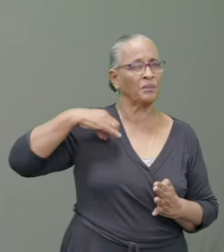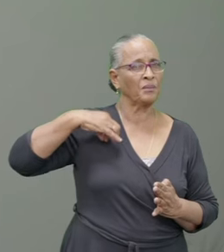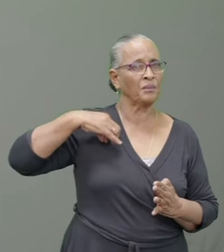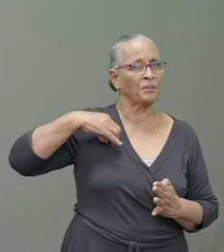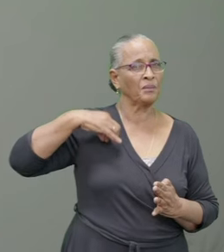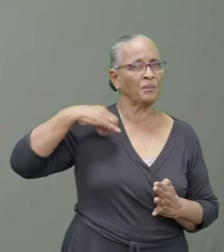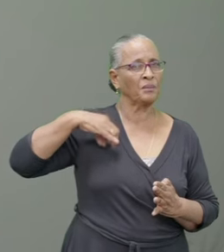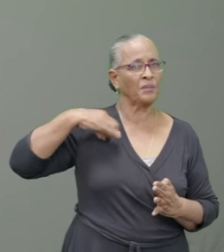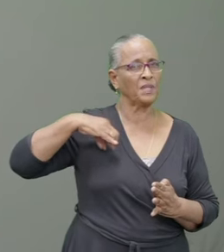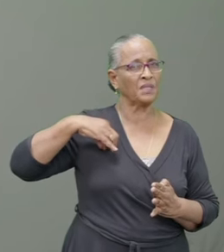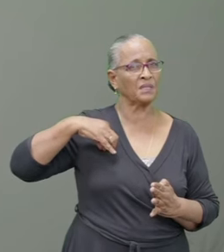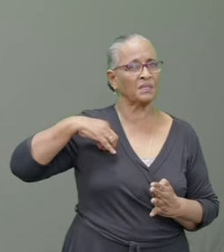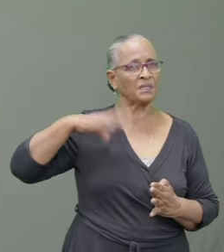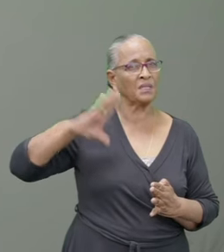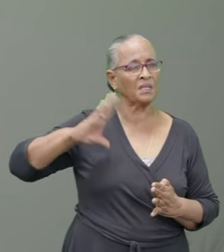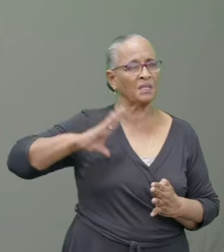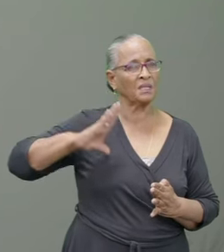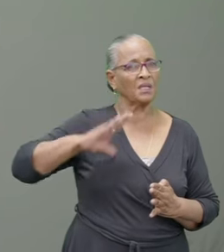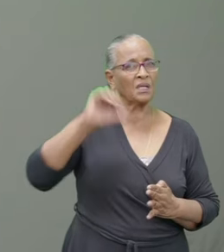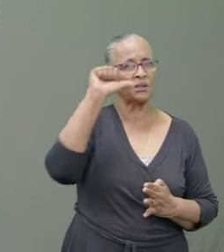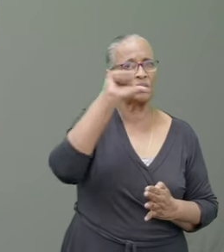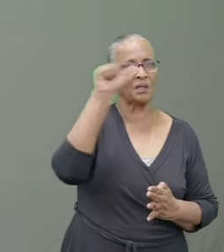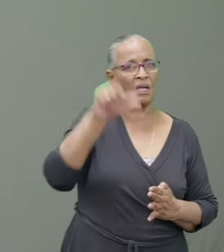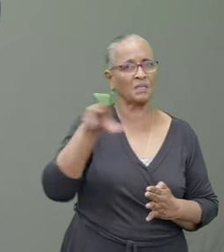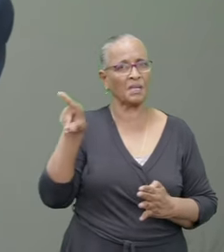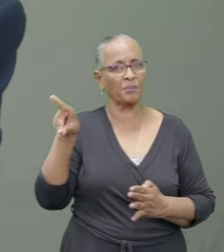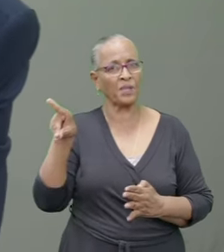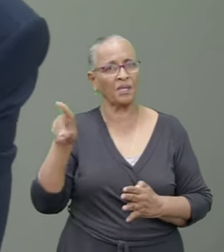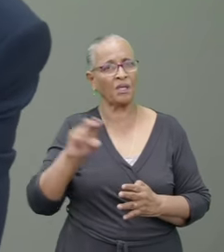u de volledige ruimte om vragen te stellen. Dank u wel.